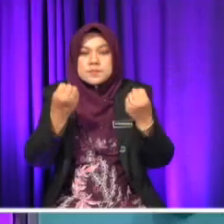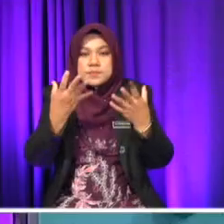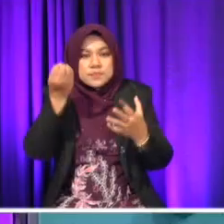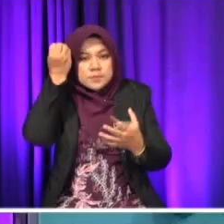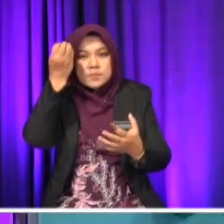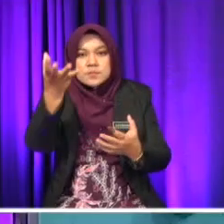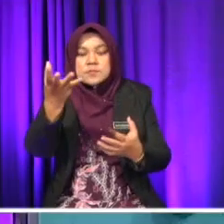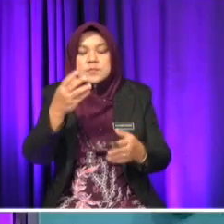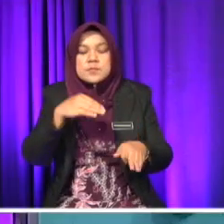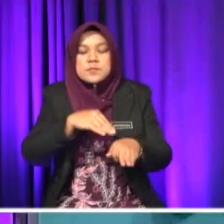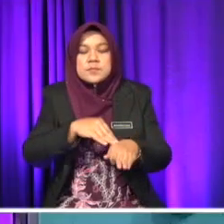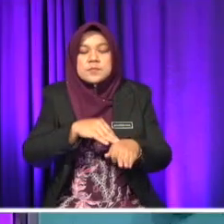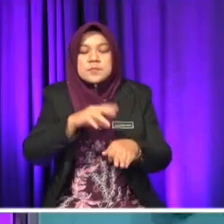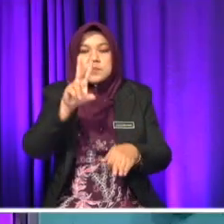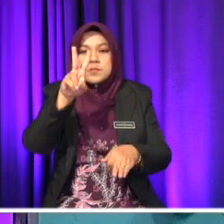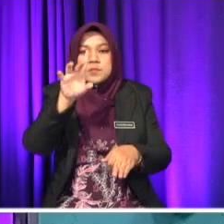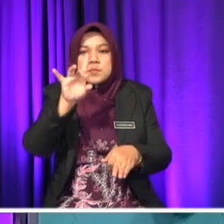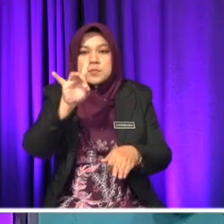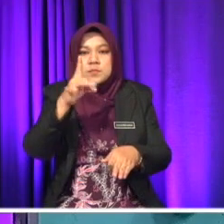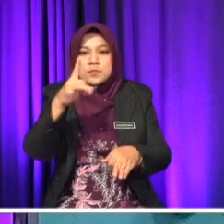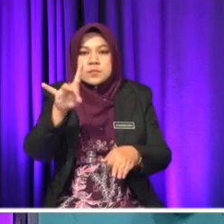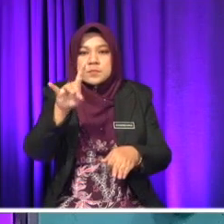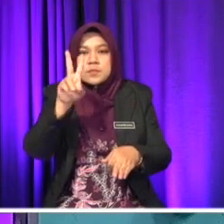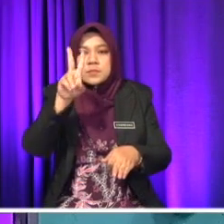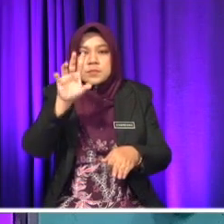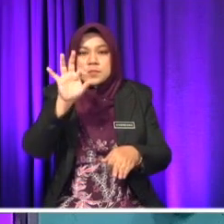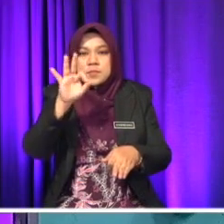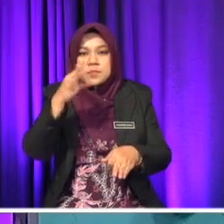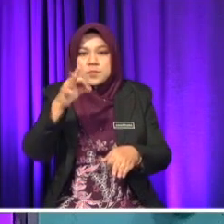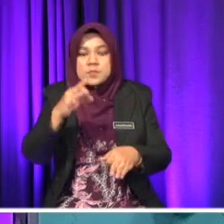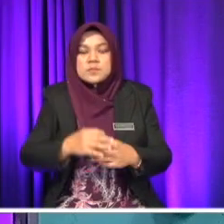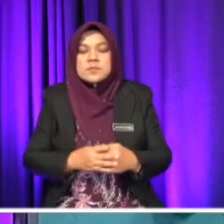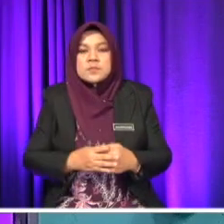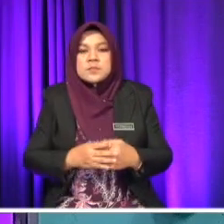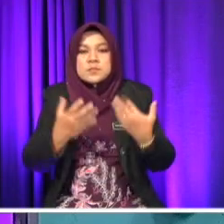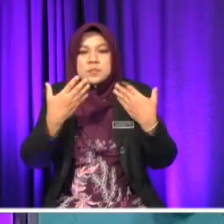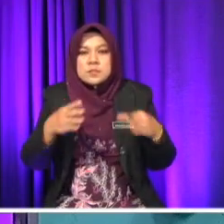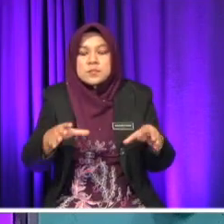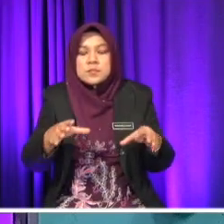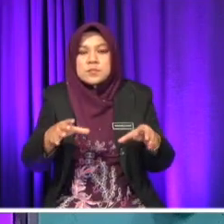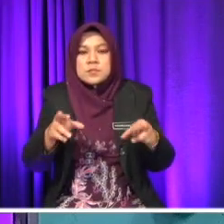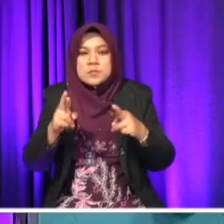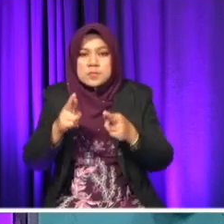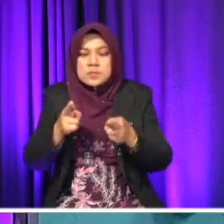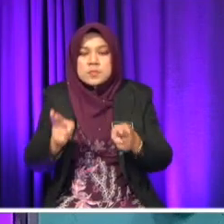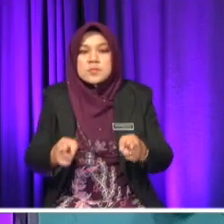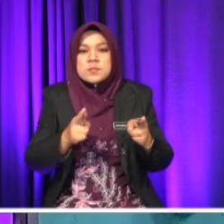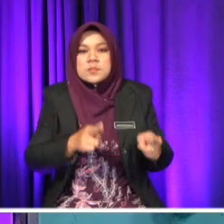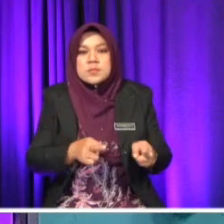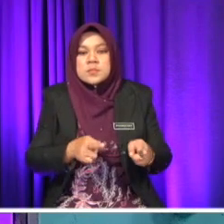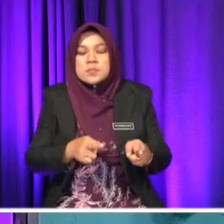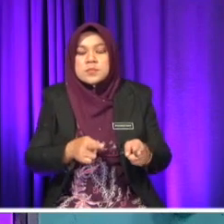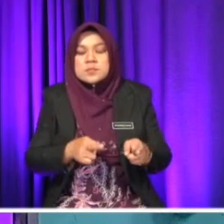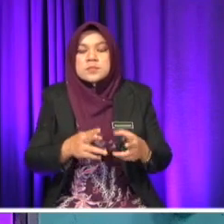pada halaman 218 dan 219 cikgudahan sebagai satu teks yang mudah jadi